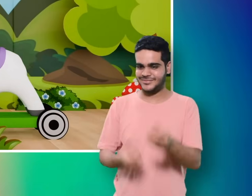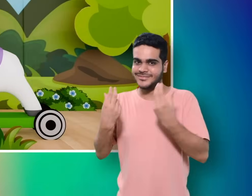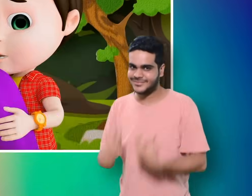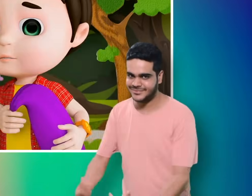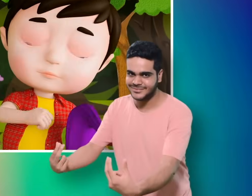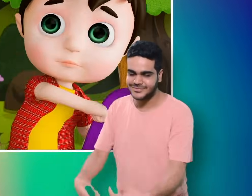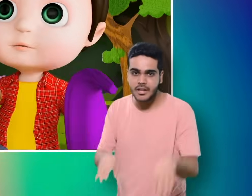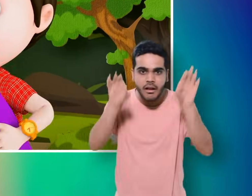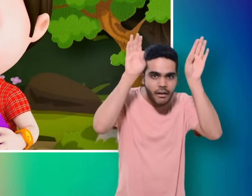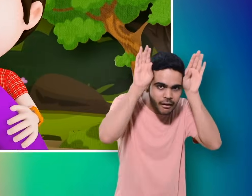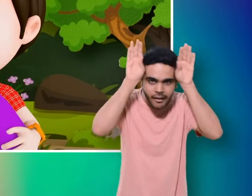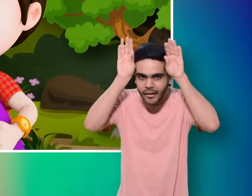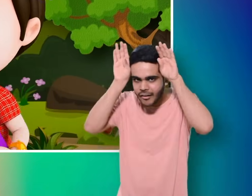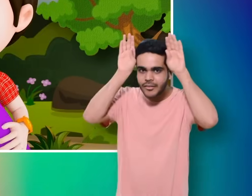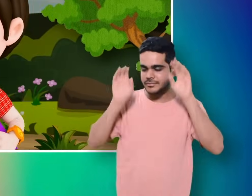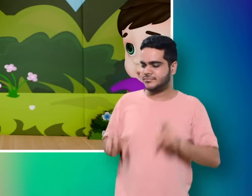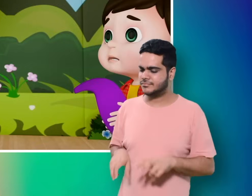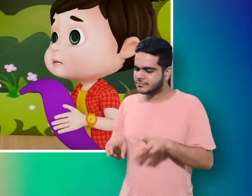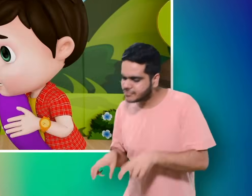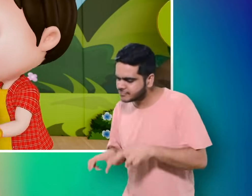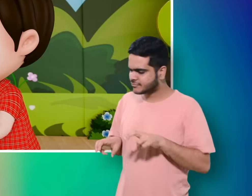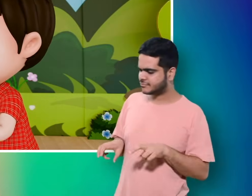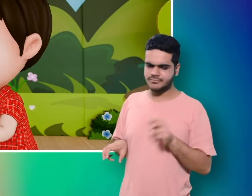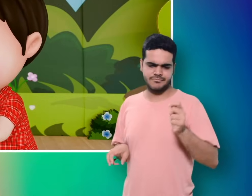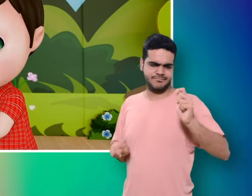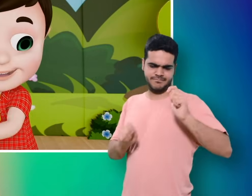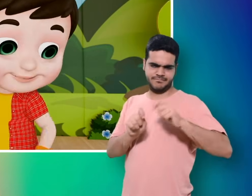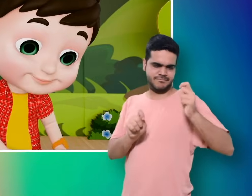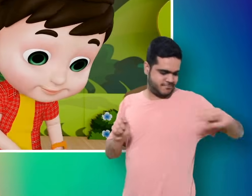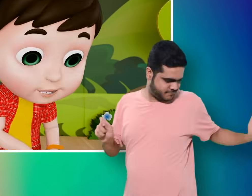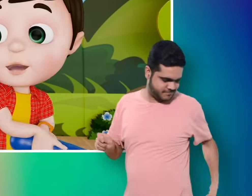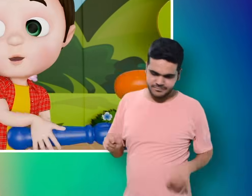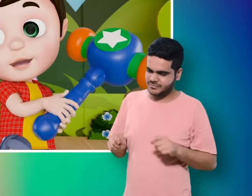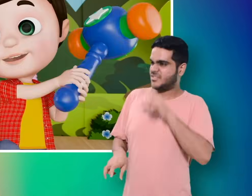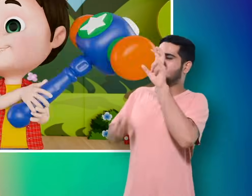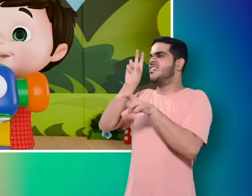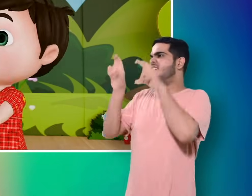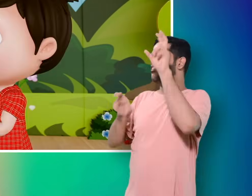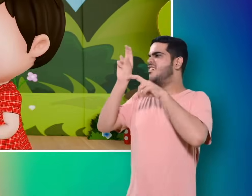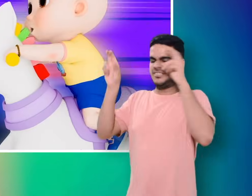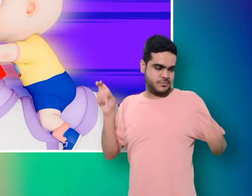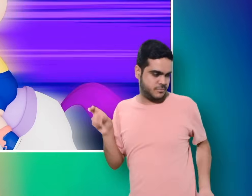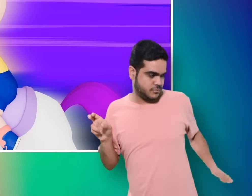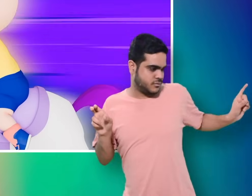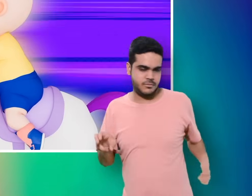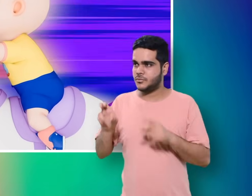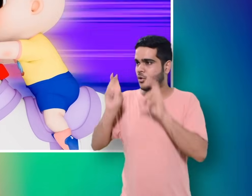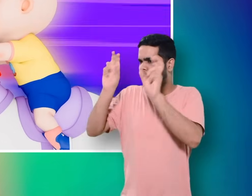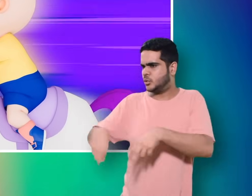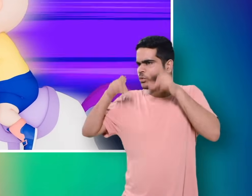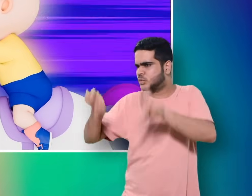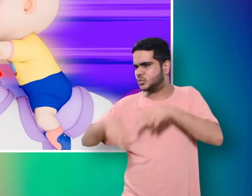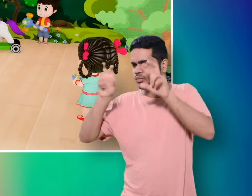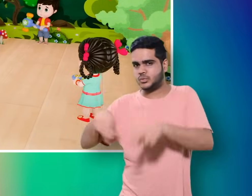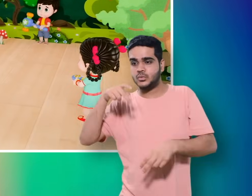की काठी, काठी पे घोड़ा, घोड़े की दुम पे जो मारा हथौड़ा, दौड़ा